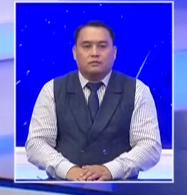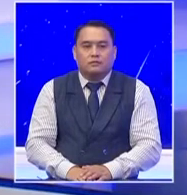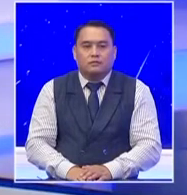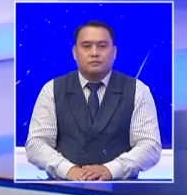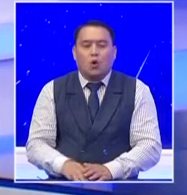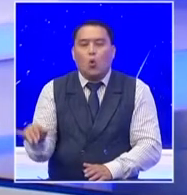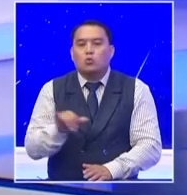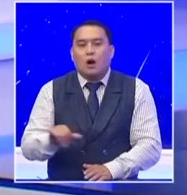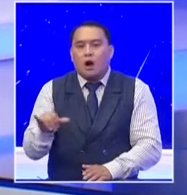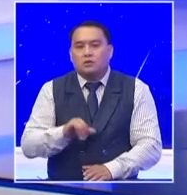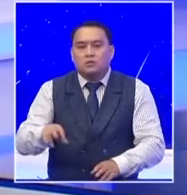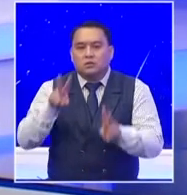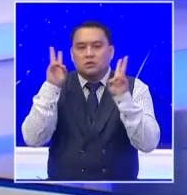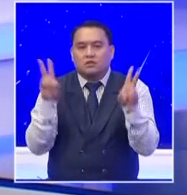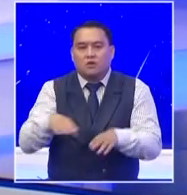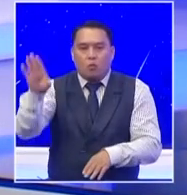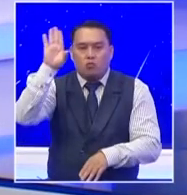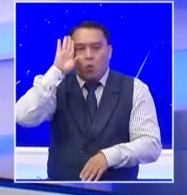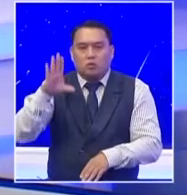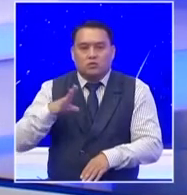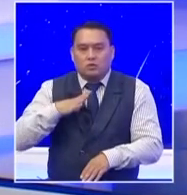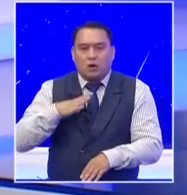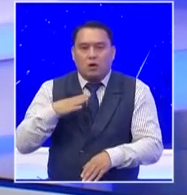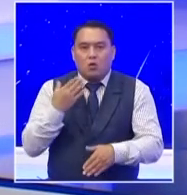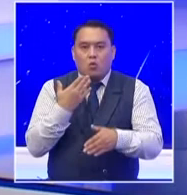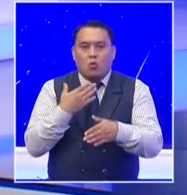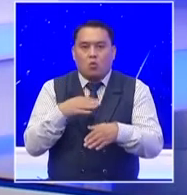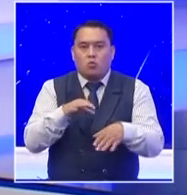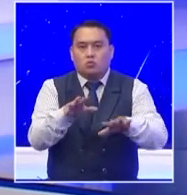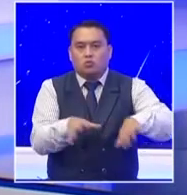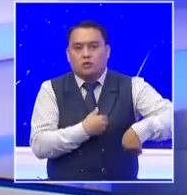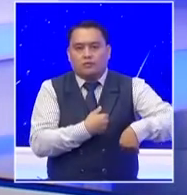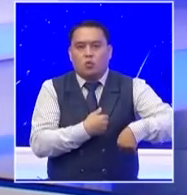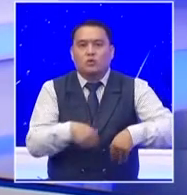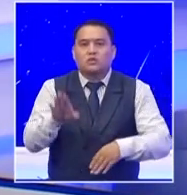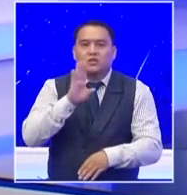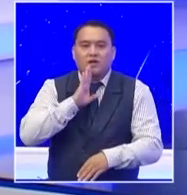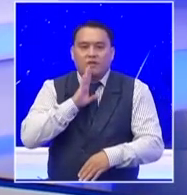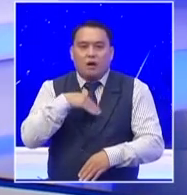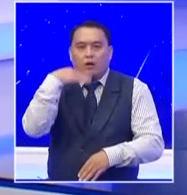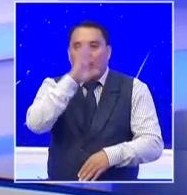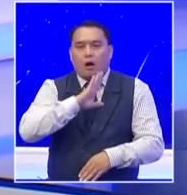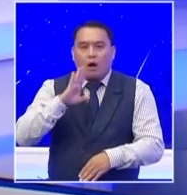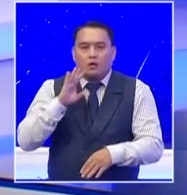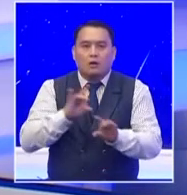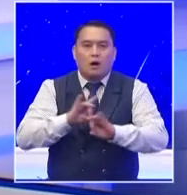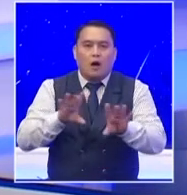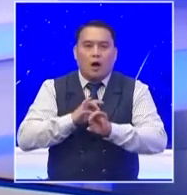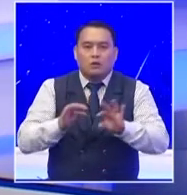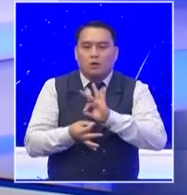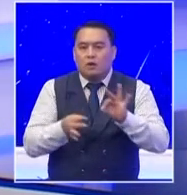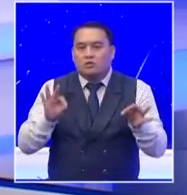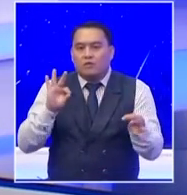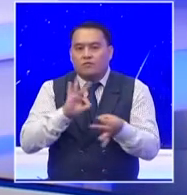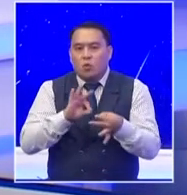В Уральске неизвестный мужчина едва не успел со двора, не увел со двора 6-летнюю девочку. Родители ребенка рассказали подробности